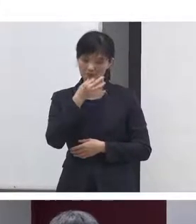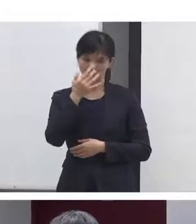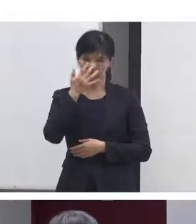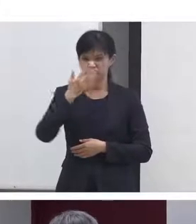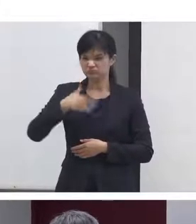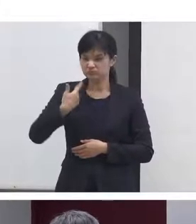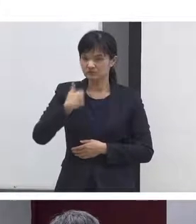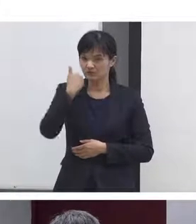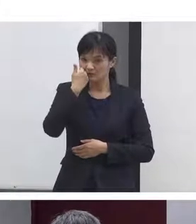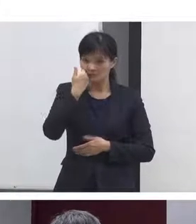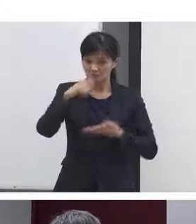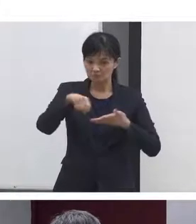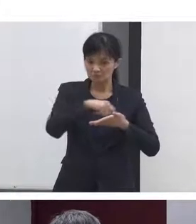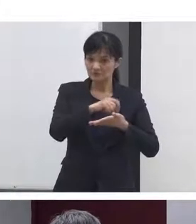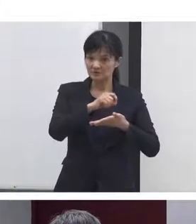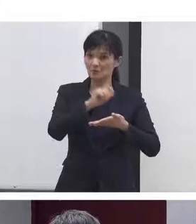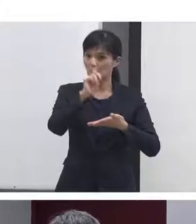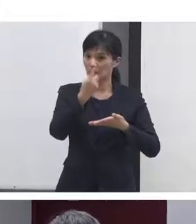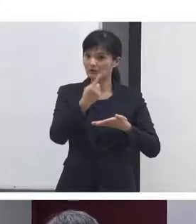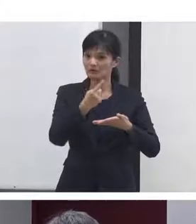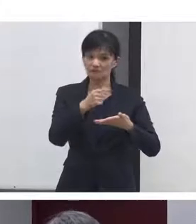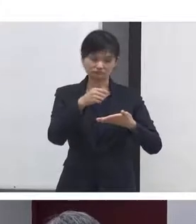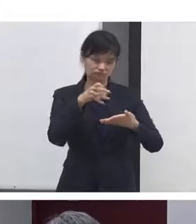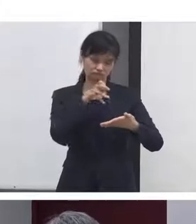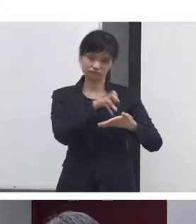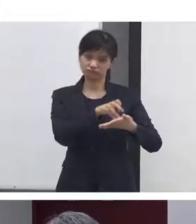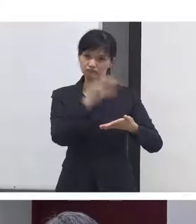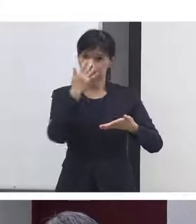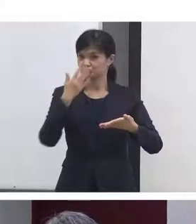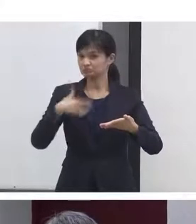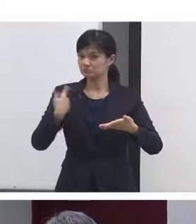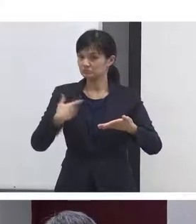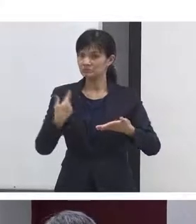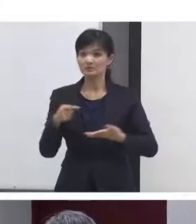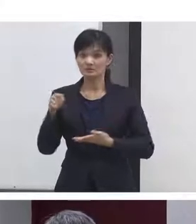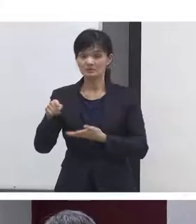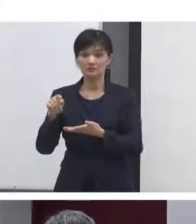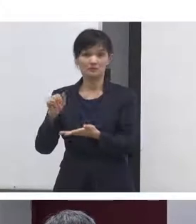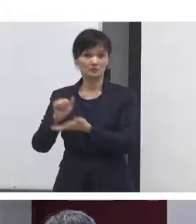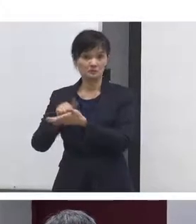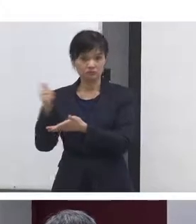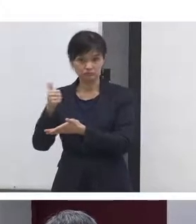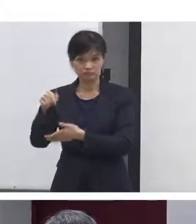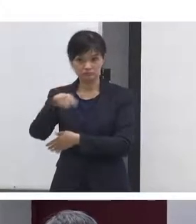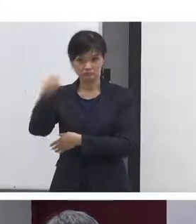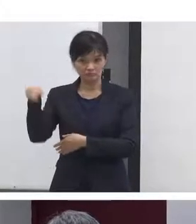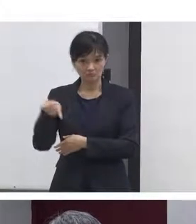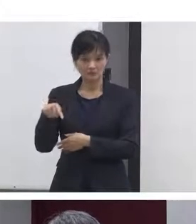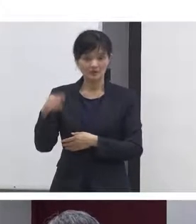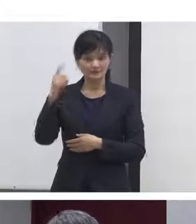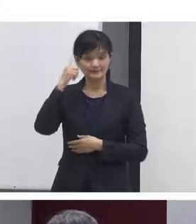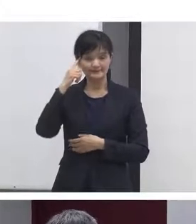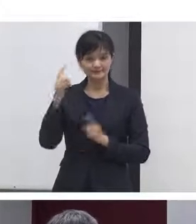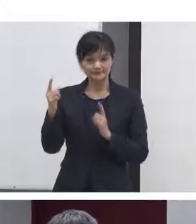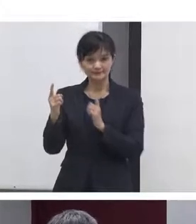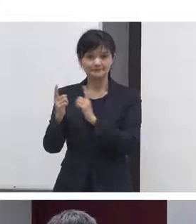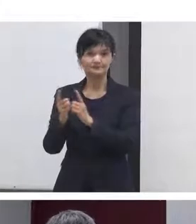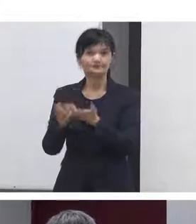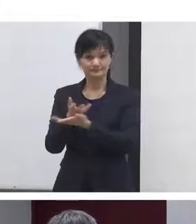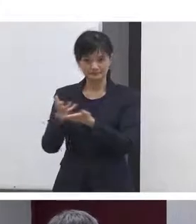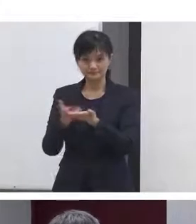实也造成了这个媒体在面对公众的时候的一点这种可能性啊。然后另外